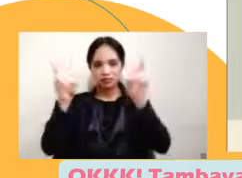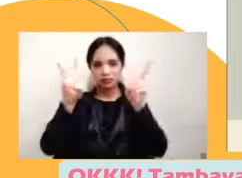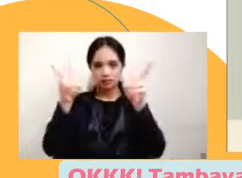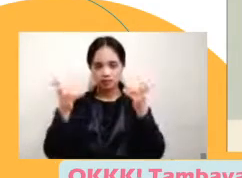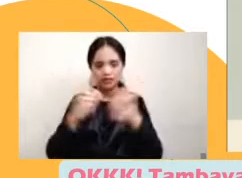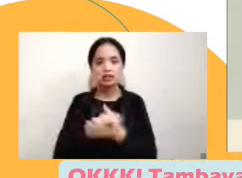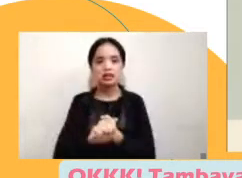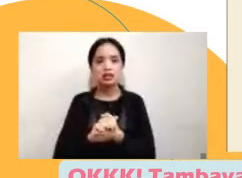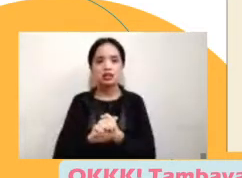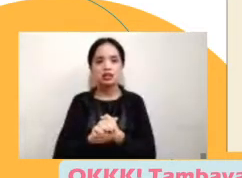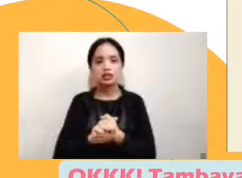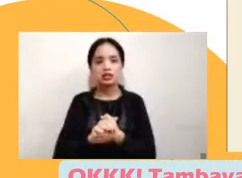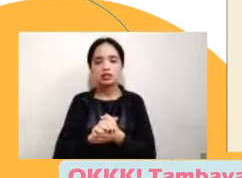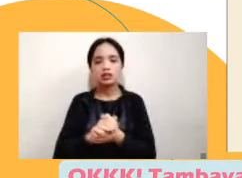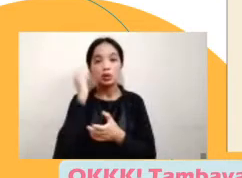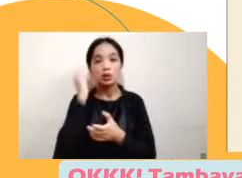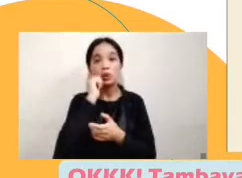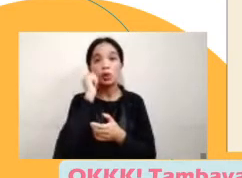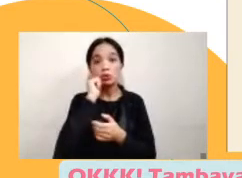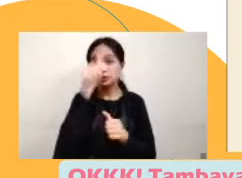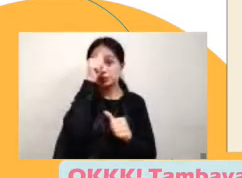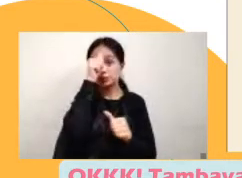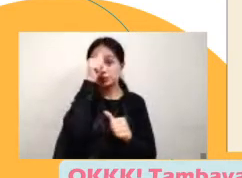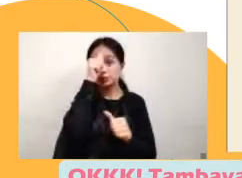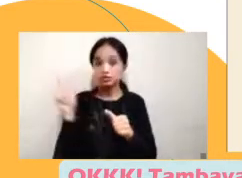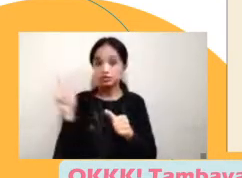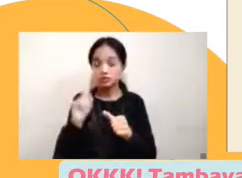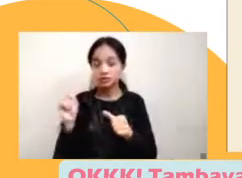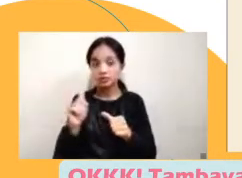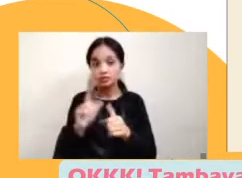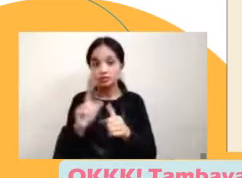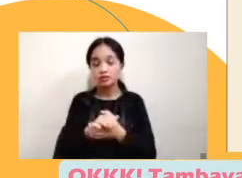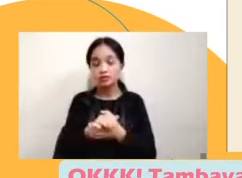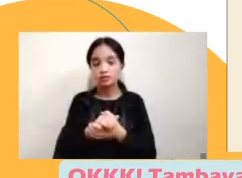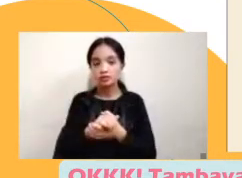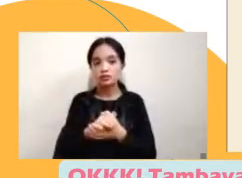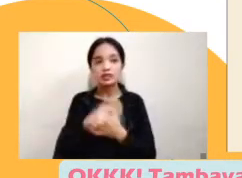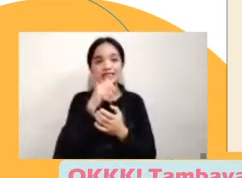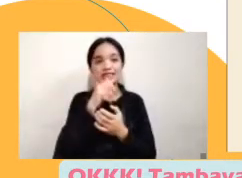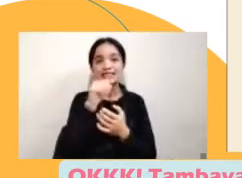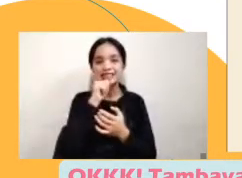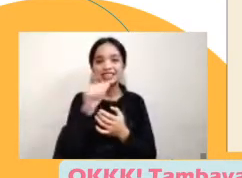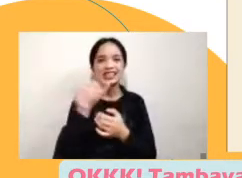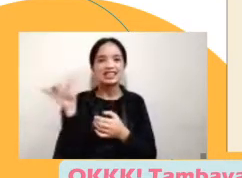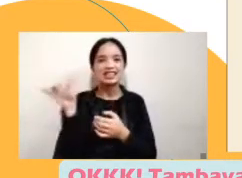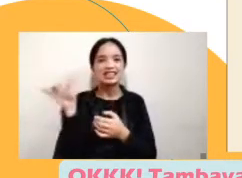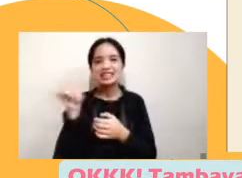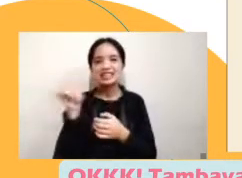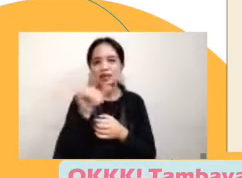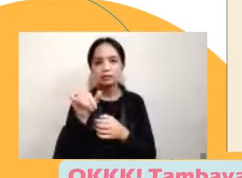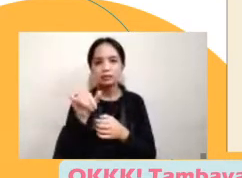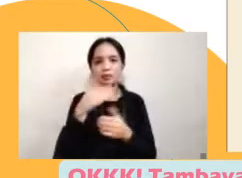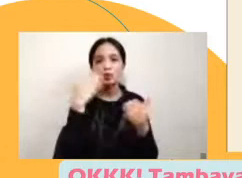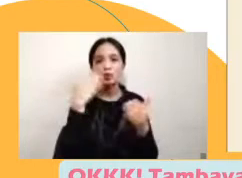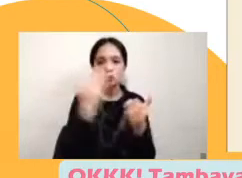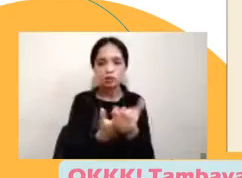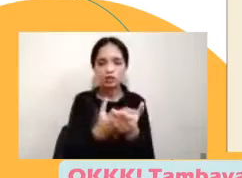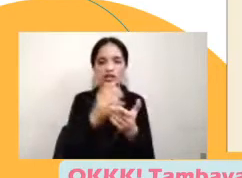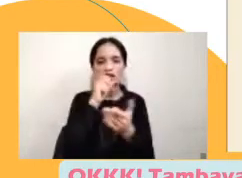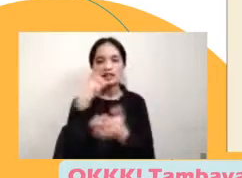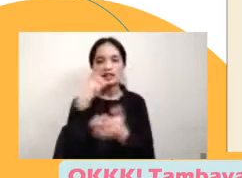pagpapanatili, laging tatandaan na hindi man kasing ganda at tikas ng ibang